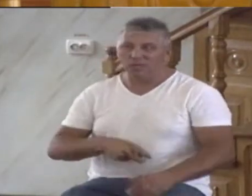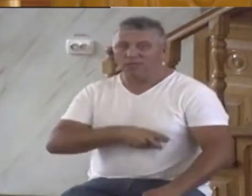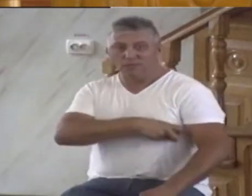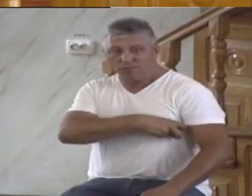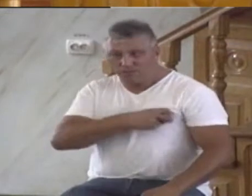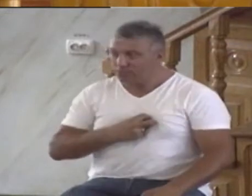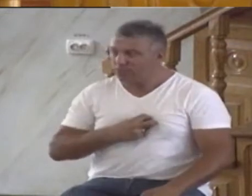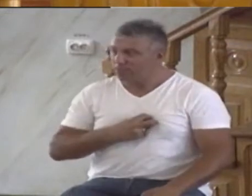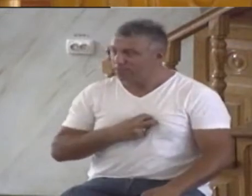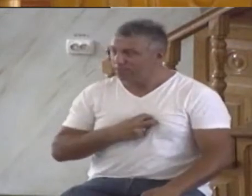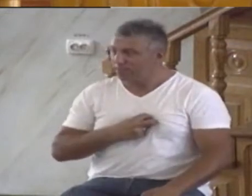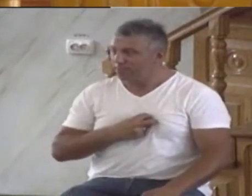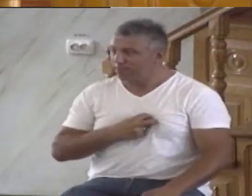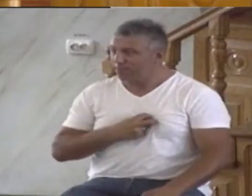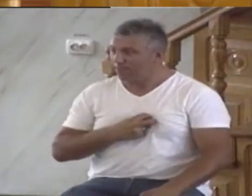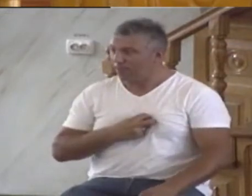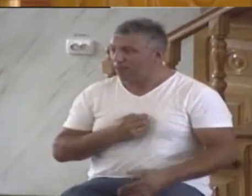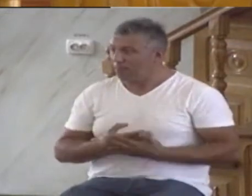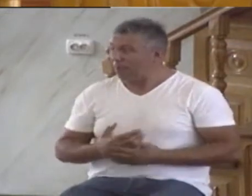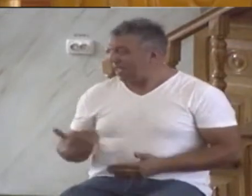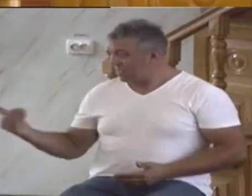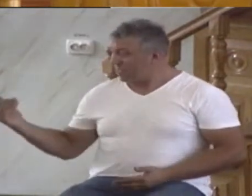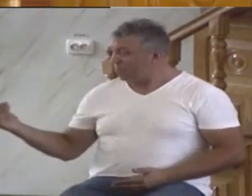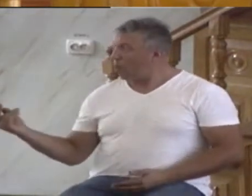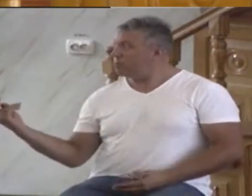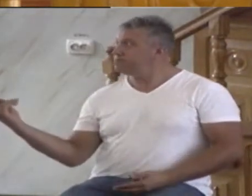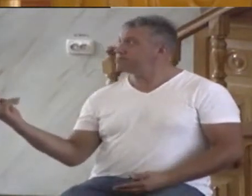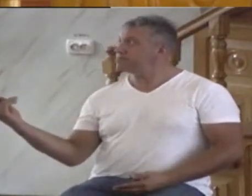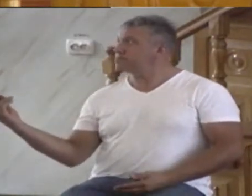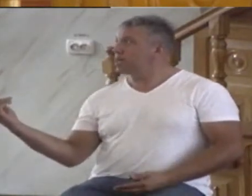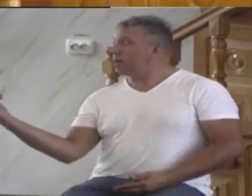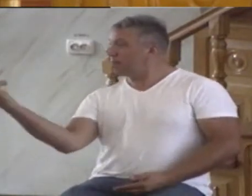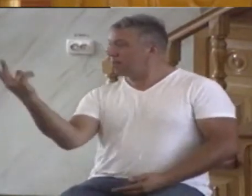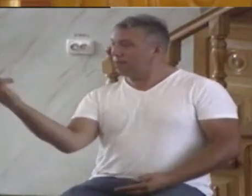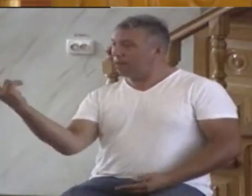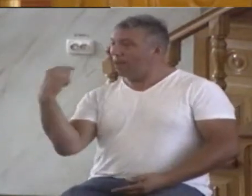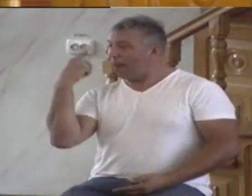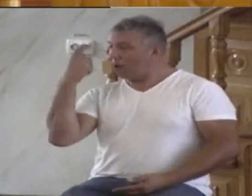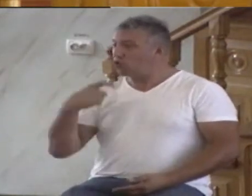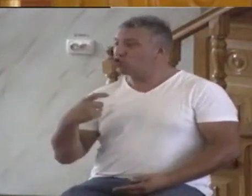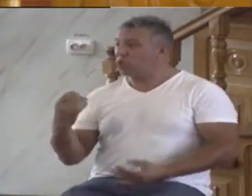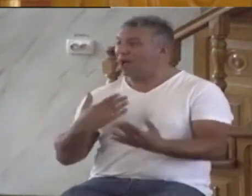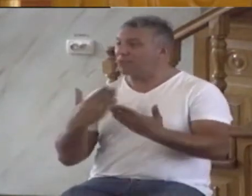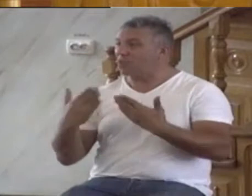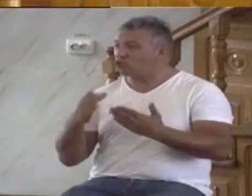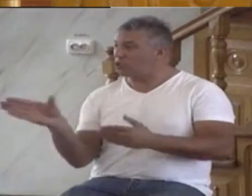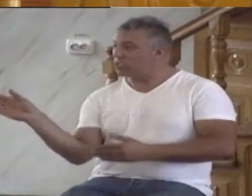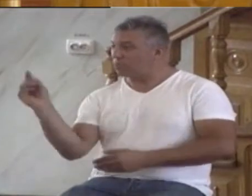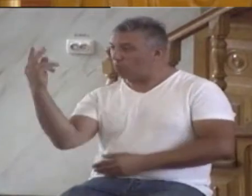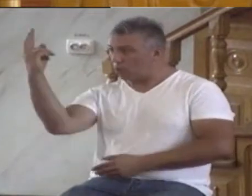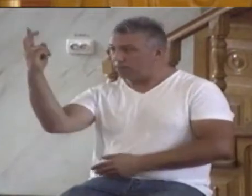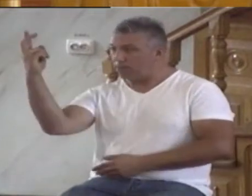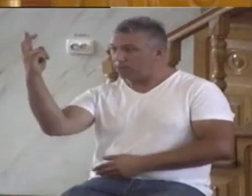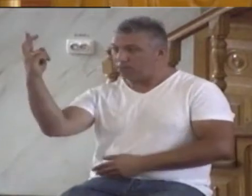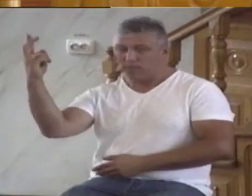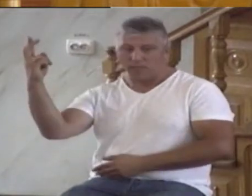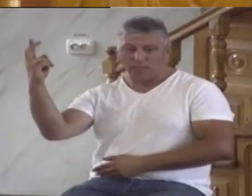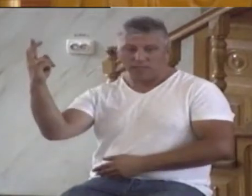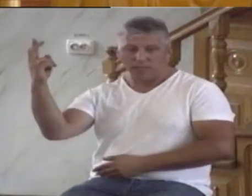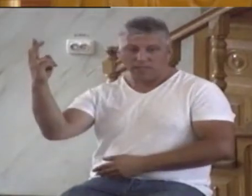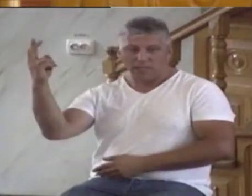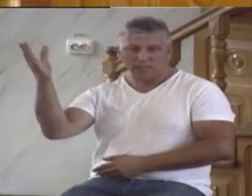обратить внимание на личные отношения с Богом. В то время, когда было достаточно принести